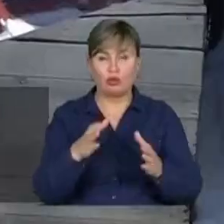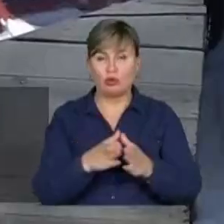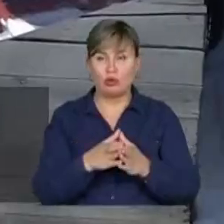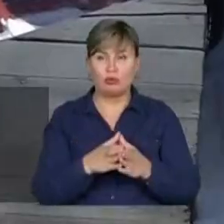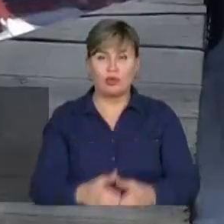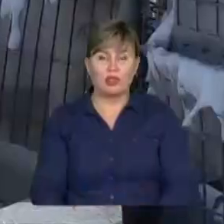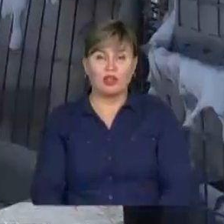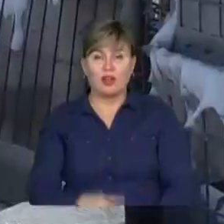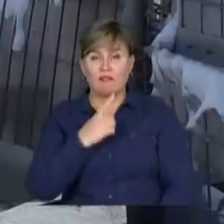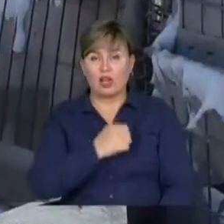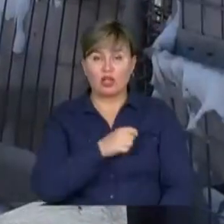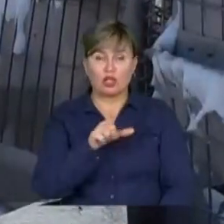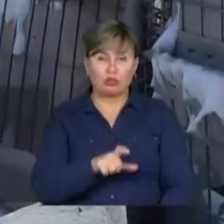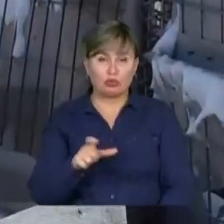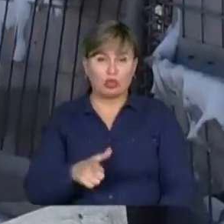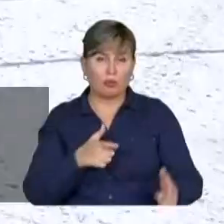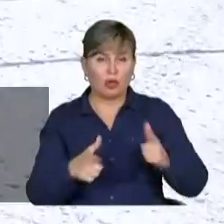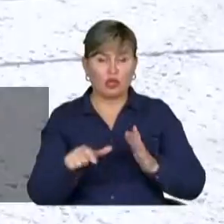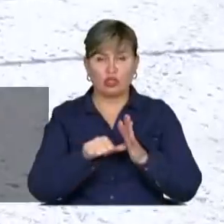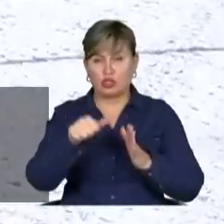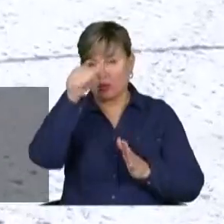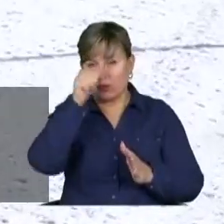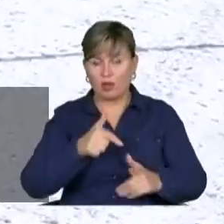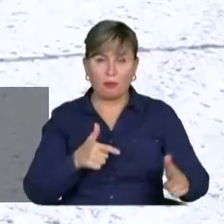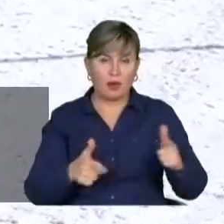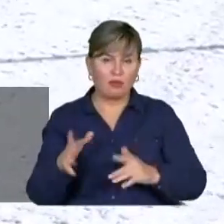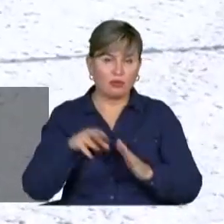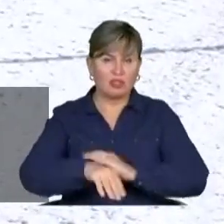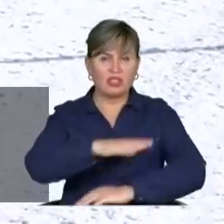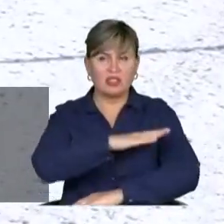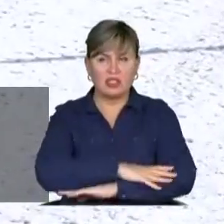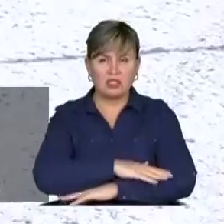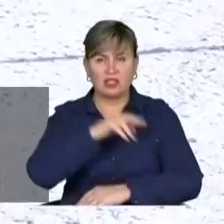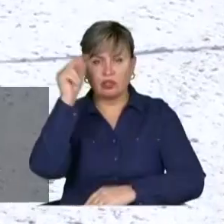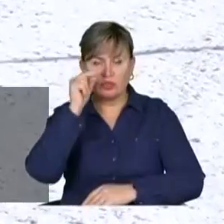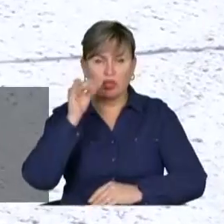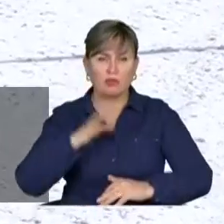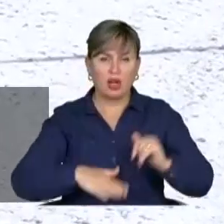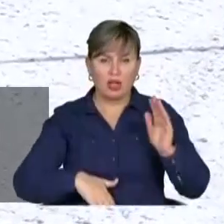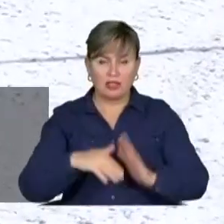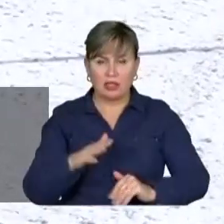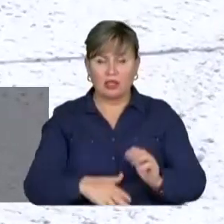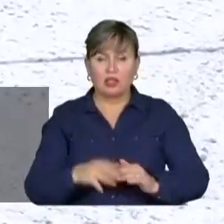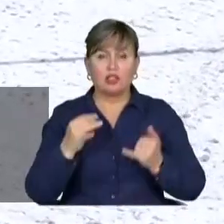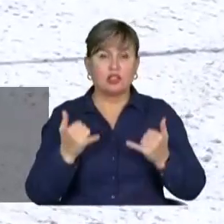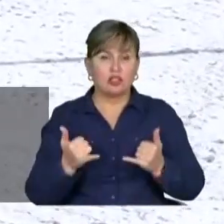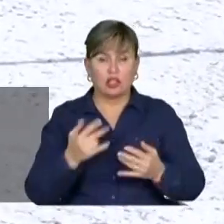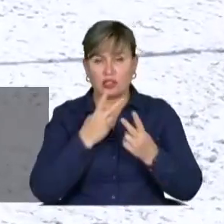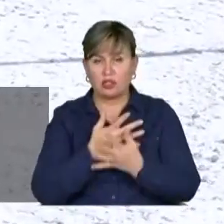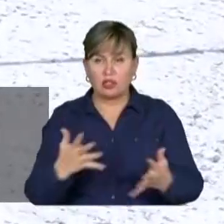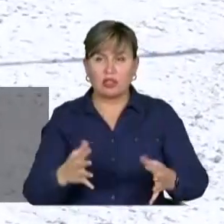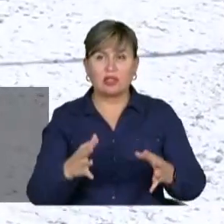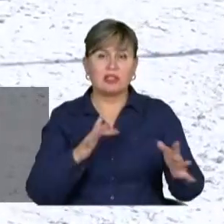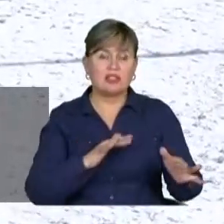убытием военнослужащие прошли 6-месячную подготовку, включающую в себя комплекс дисциплин, теоретических и практических занятий. Сейчас они демонстрируют